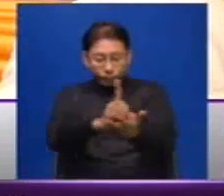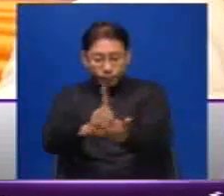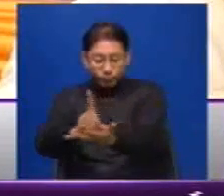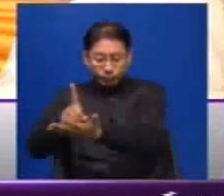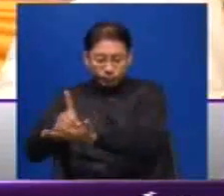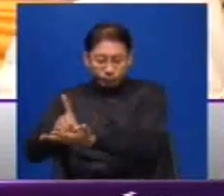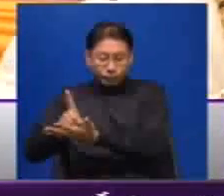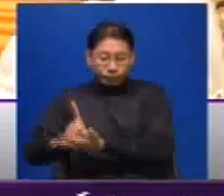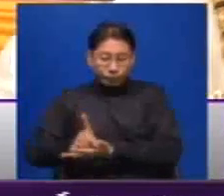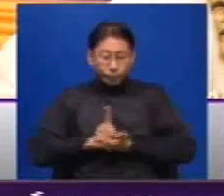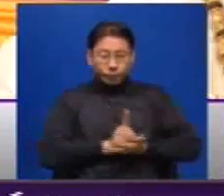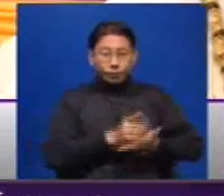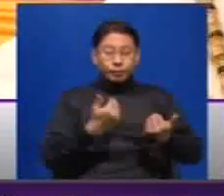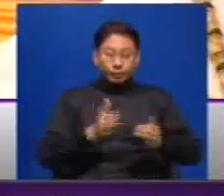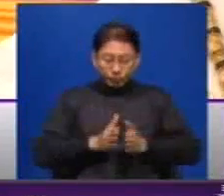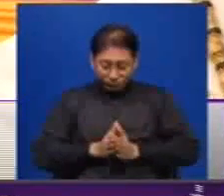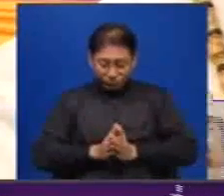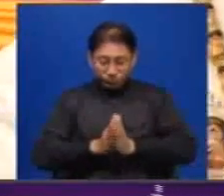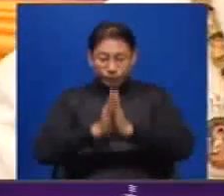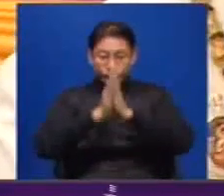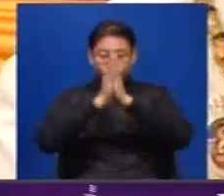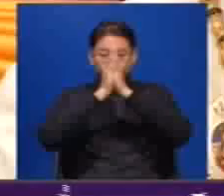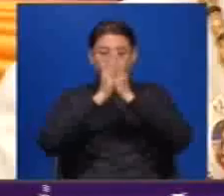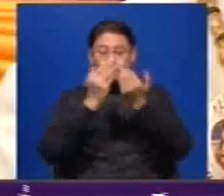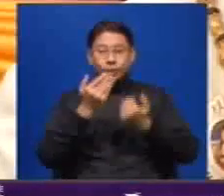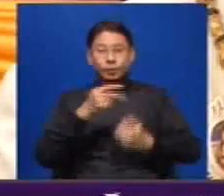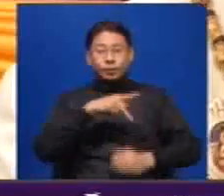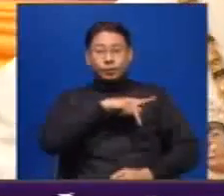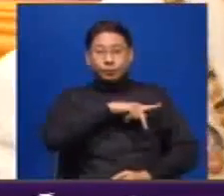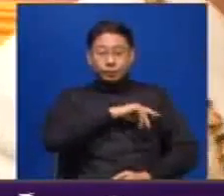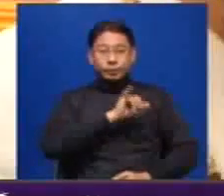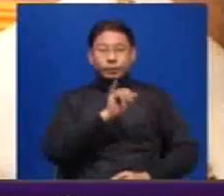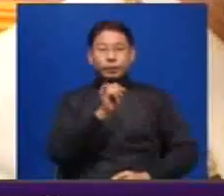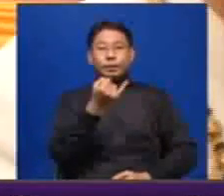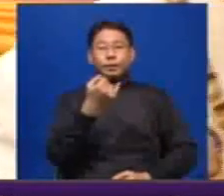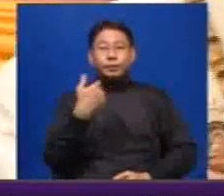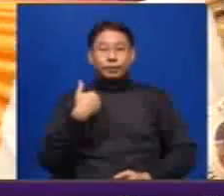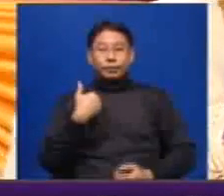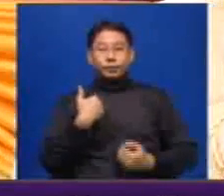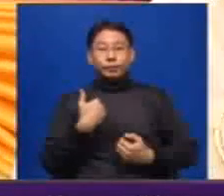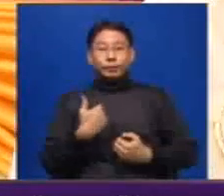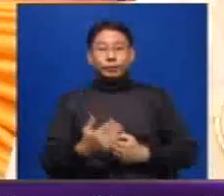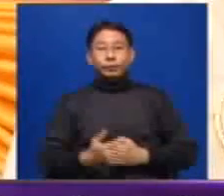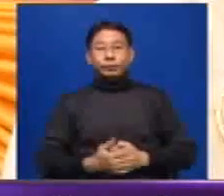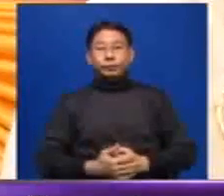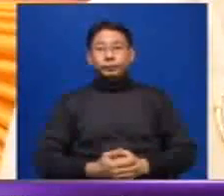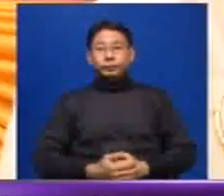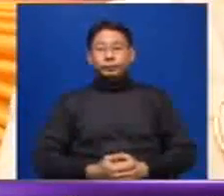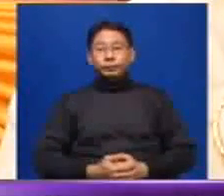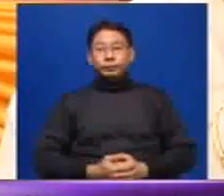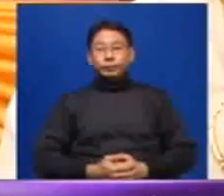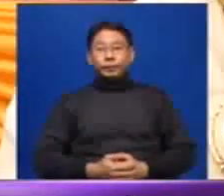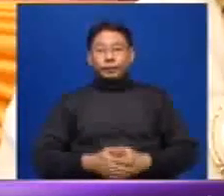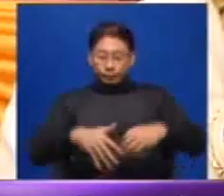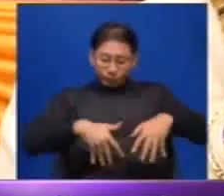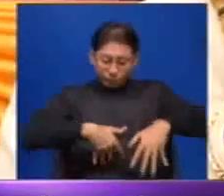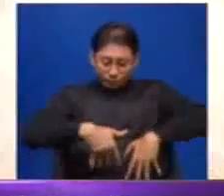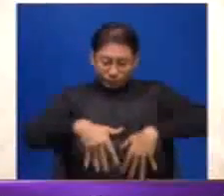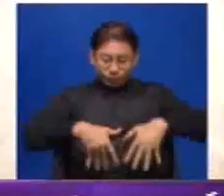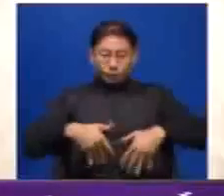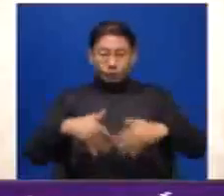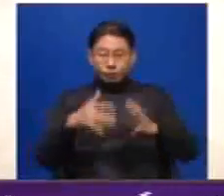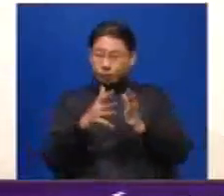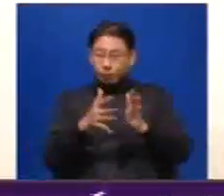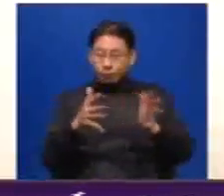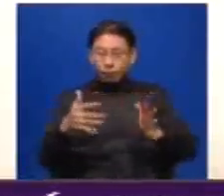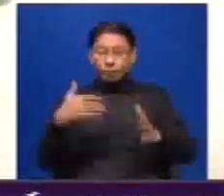ละประเทศนะครับเป็นการสักการะบูชาเป็นพุทธบูชานะครับสักการะพระพุทธรูปศักดิ์สิทธิ์นะครับ พุทธศาสนิกชนจำนวนมาก